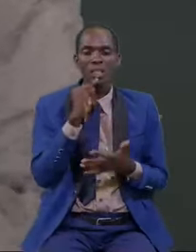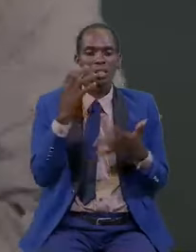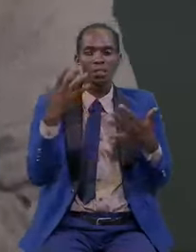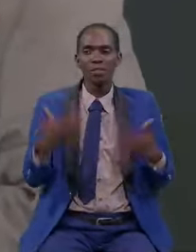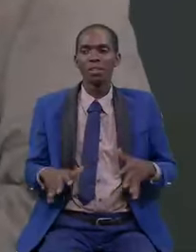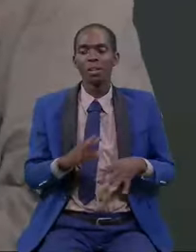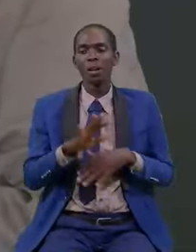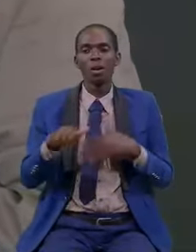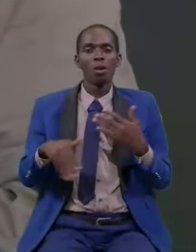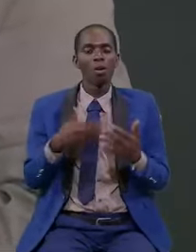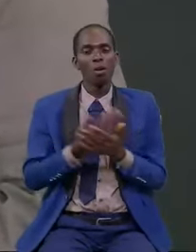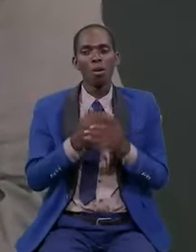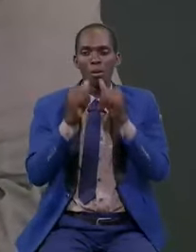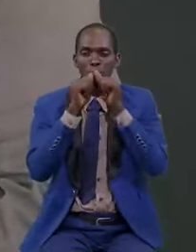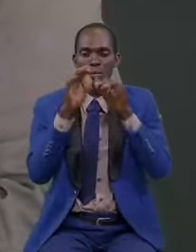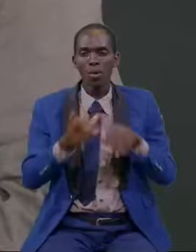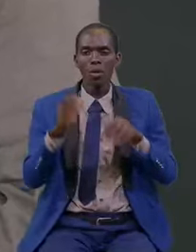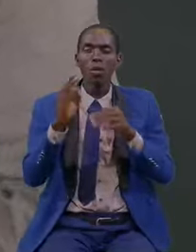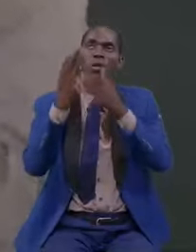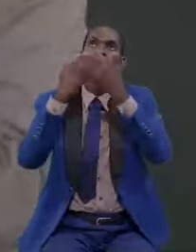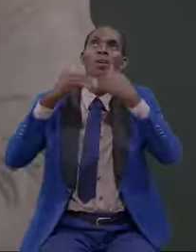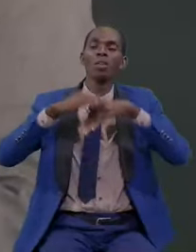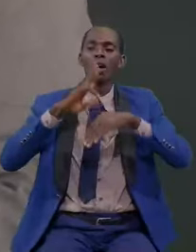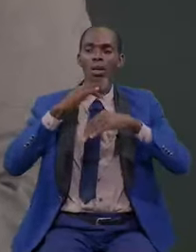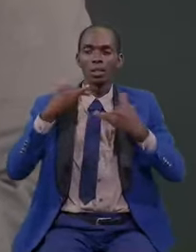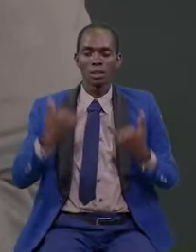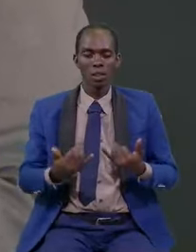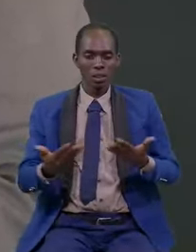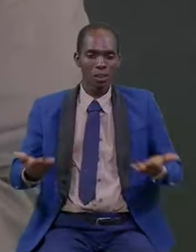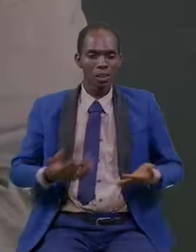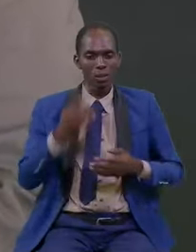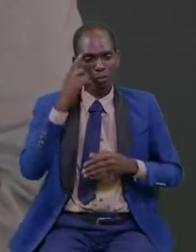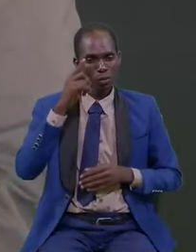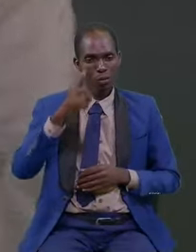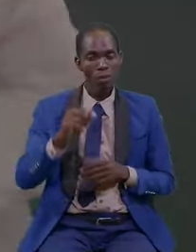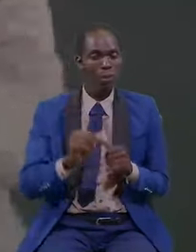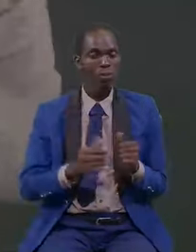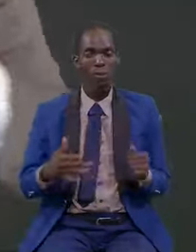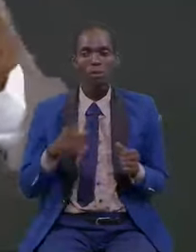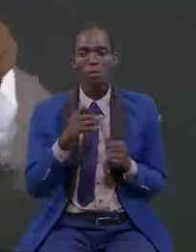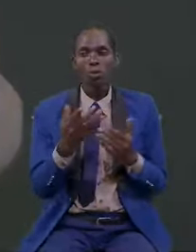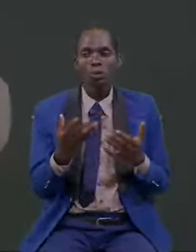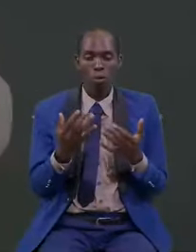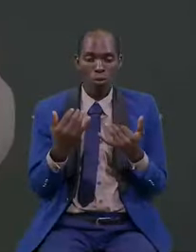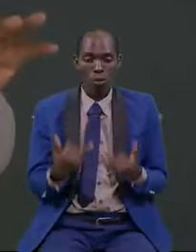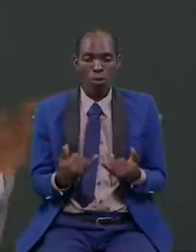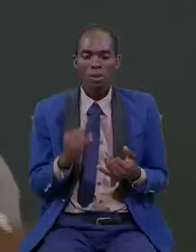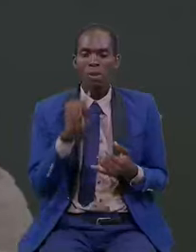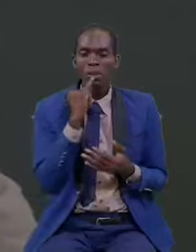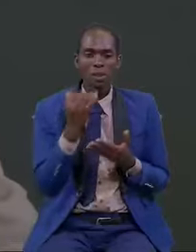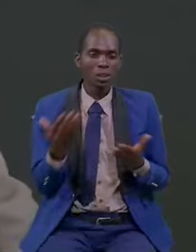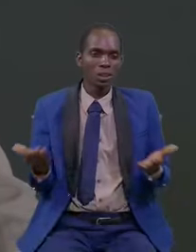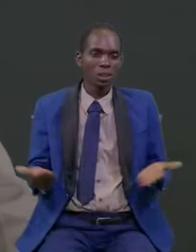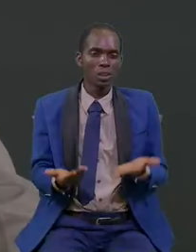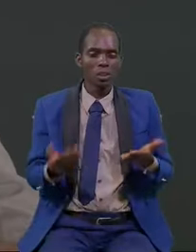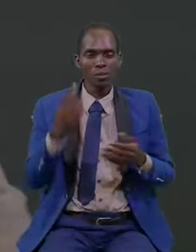les bénédictions du ciel sont maintenant disponibles. Alors, tout ce que vous désirez vous est disponible ce